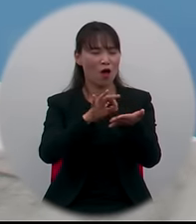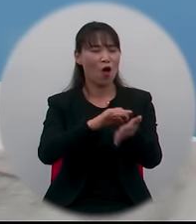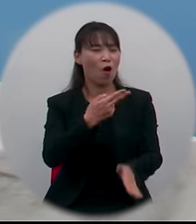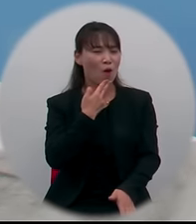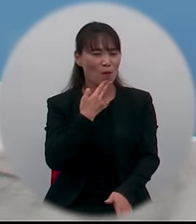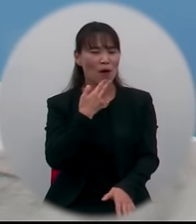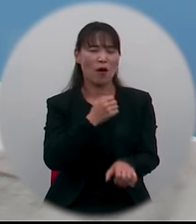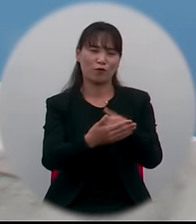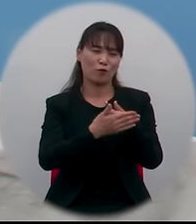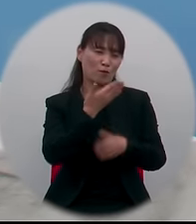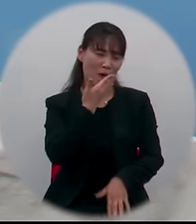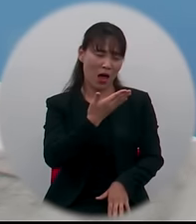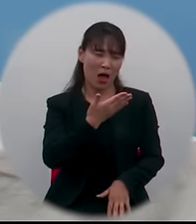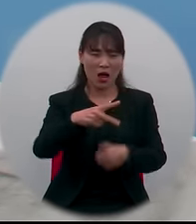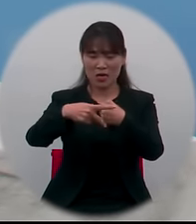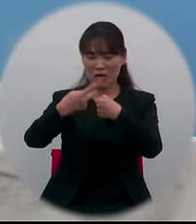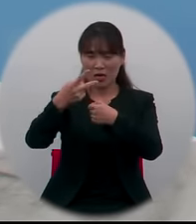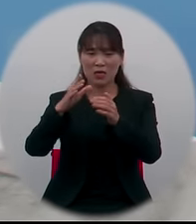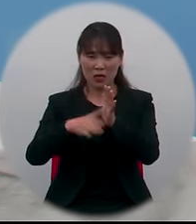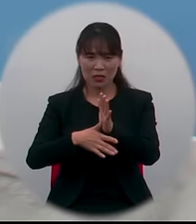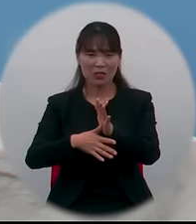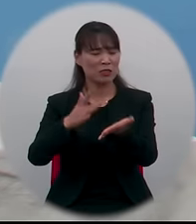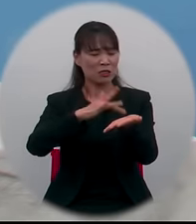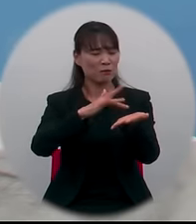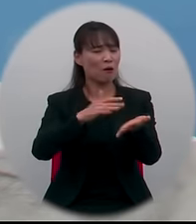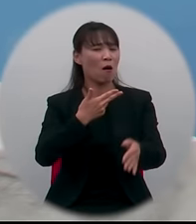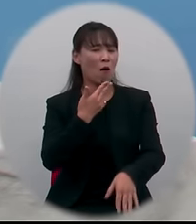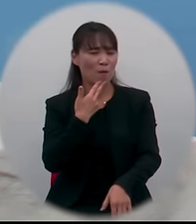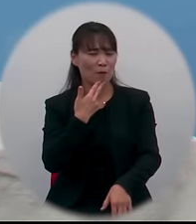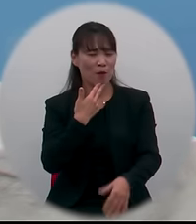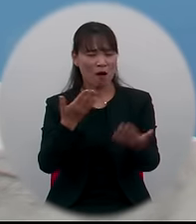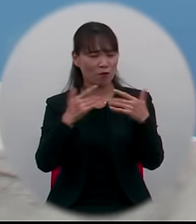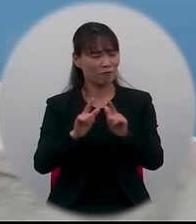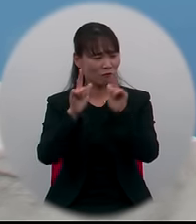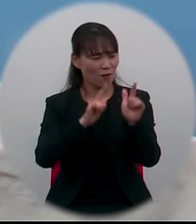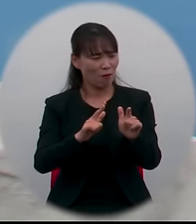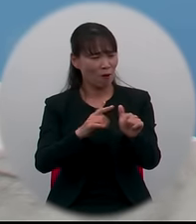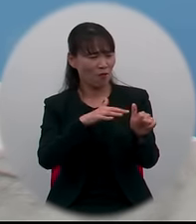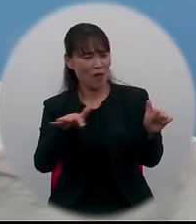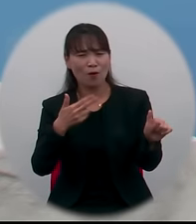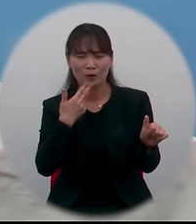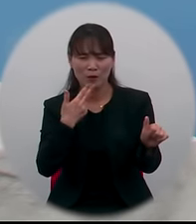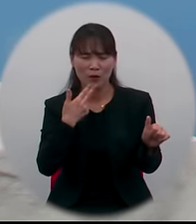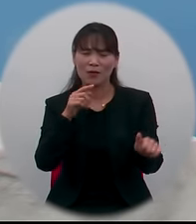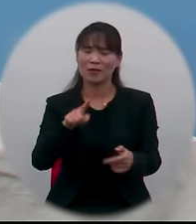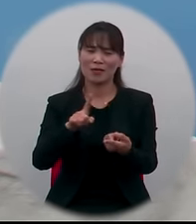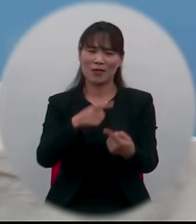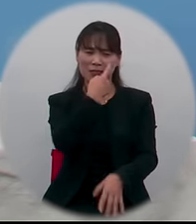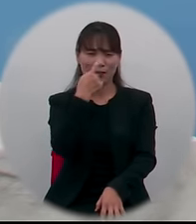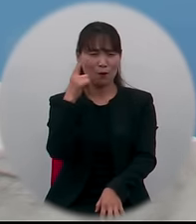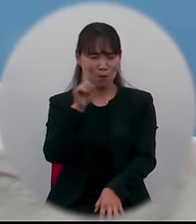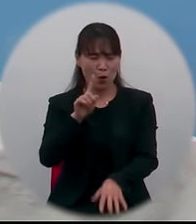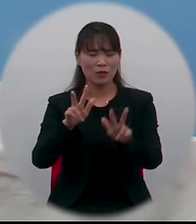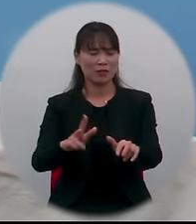시절은 안 하면 안 할수록 도움이 돼요 심지어 초등학교 2학년까지 스마트폰 없다고 해서 학교 생활 못 하는게 아니에요